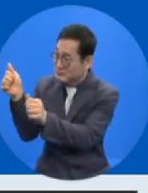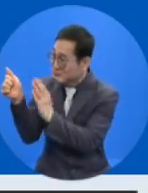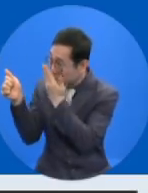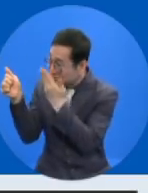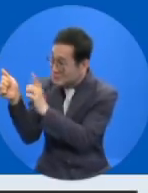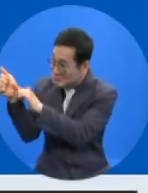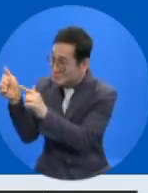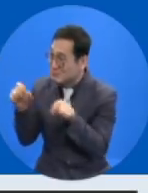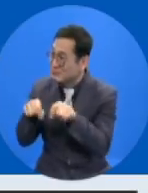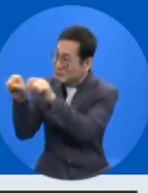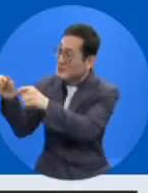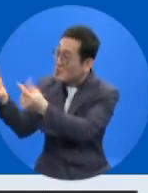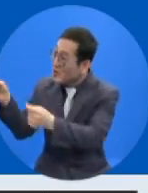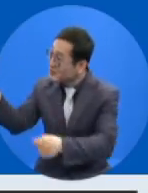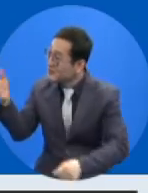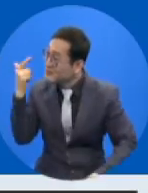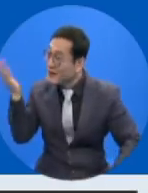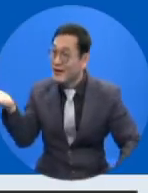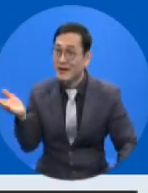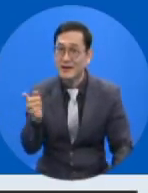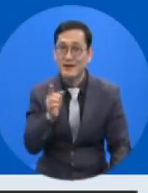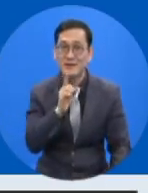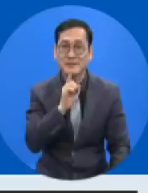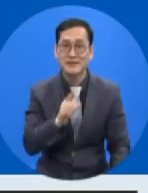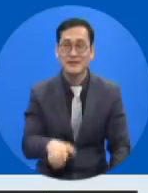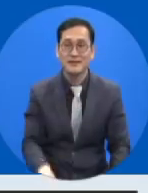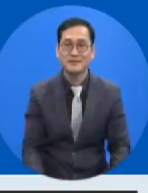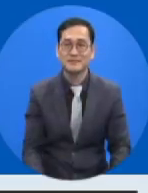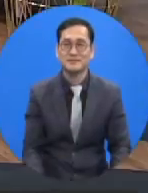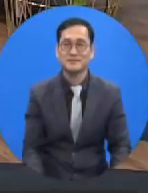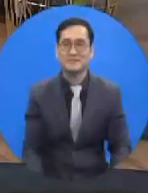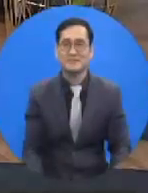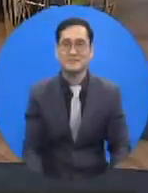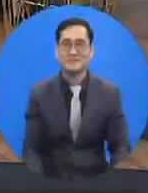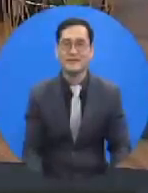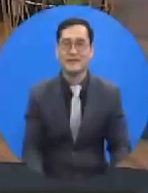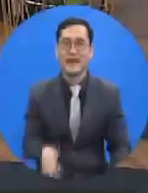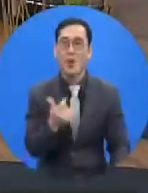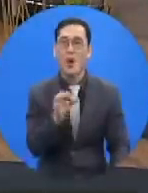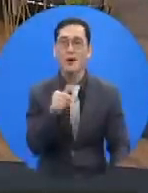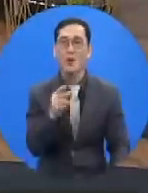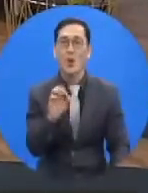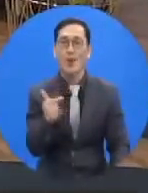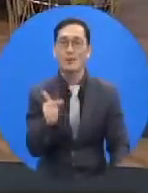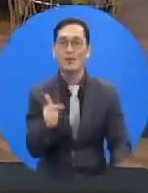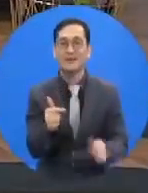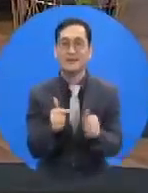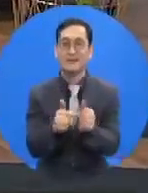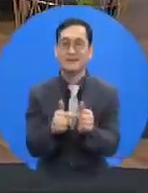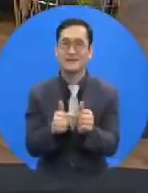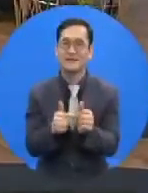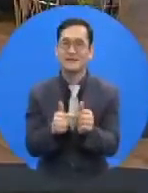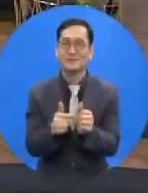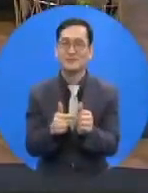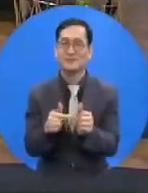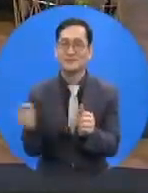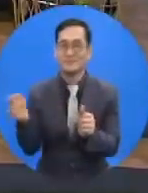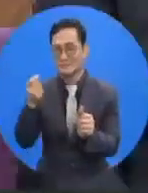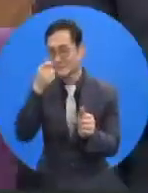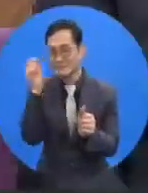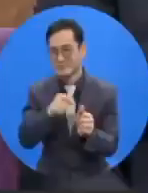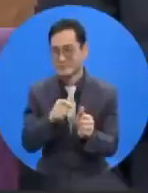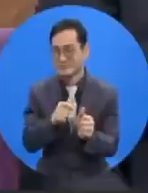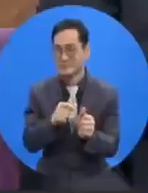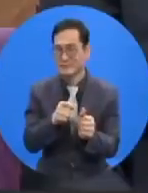바로 받아쳤네요. 대변인, 변호사님. 일단은 황교안 대표가 의문의 일패를 당한 거예요. 예. 졸지에